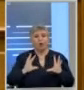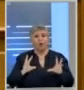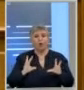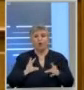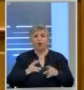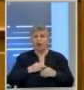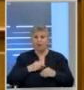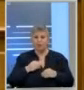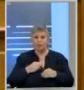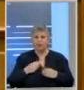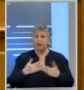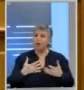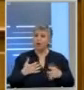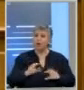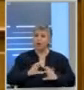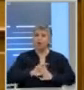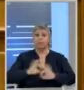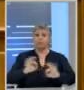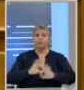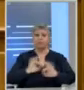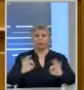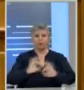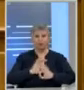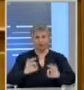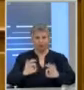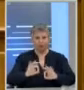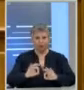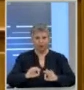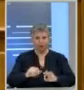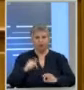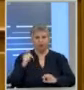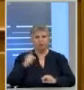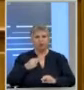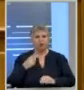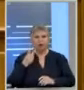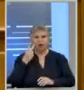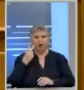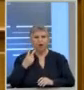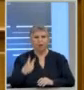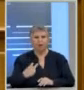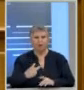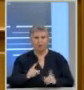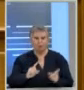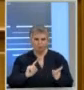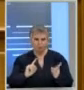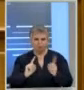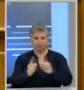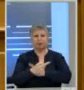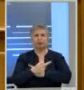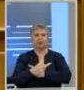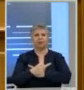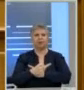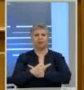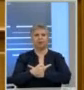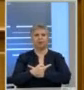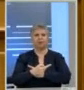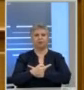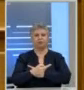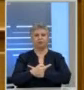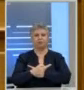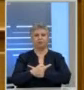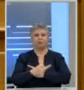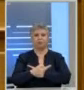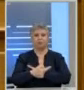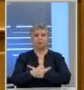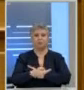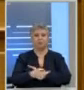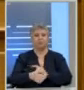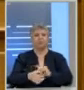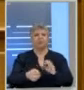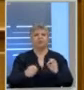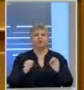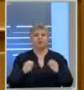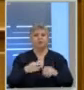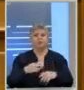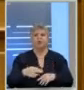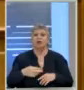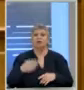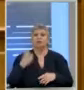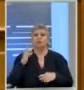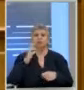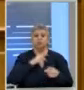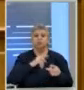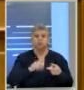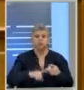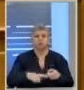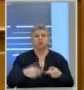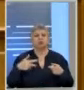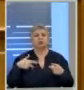παραμιλούν. Και πίσω από την κυβέρνηση, πίσω από τον Πρωθυπουργό, πίσω από τον Υπουργό Οικονομικών,